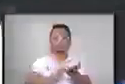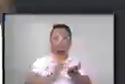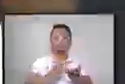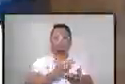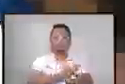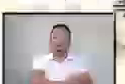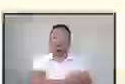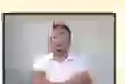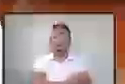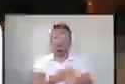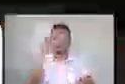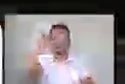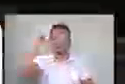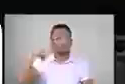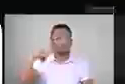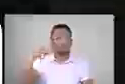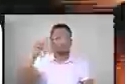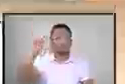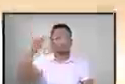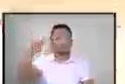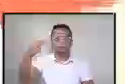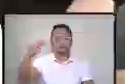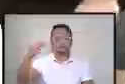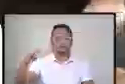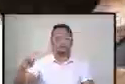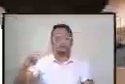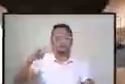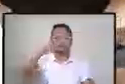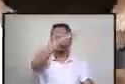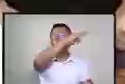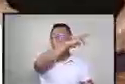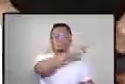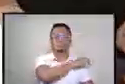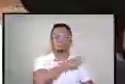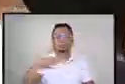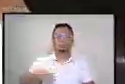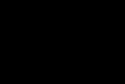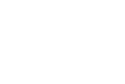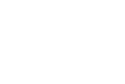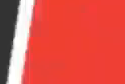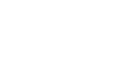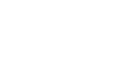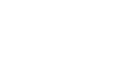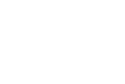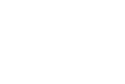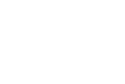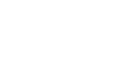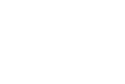kahapon. Sa Webes na rin ang schedule ng kanilang flight papuntang China para sa FIBA World Cup.